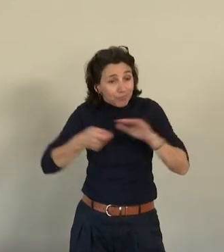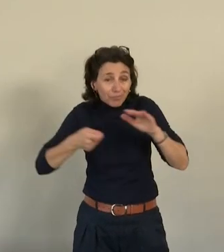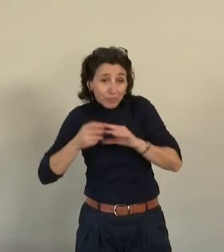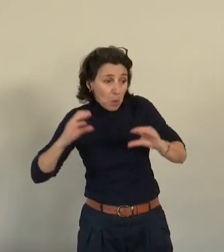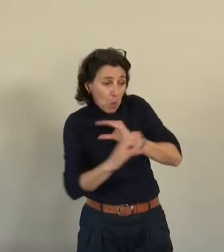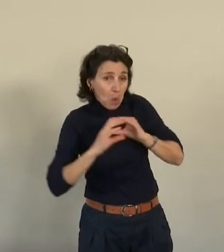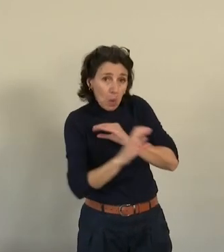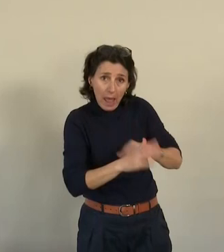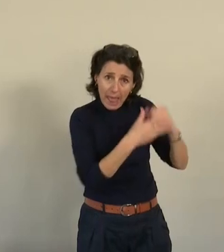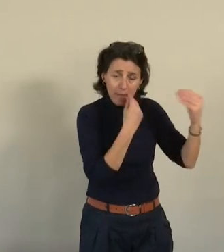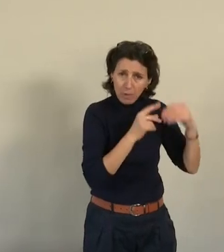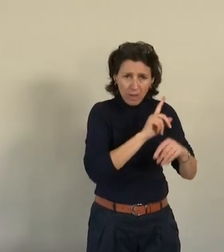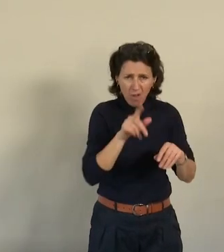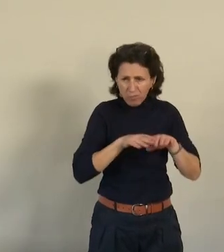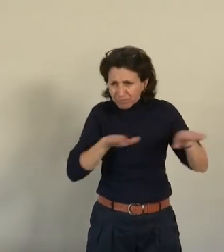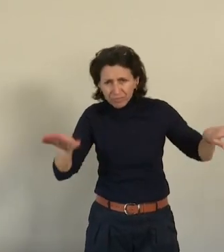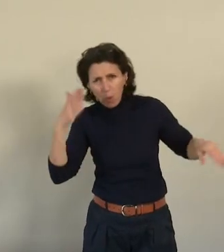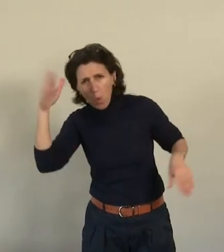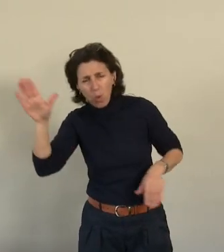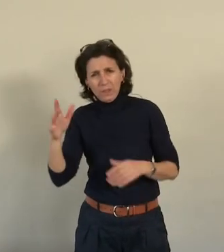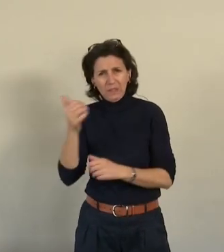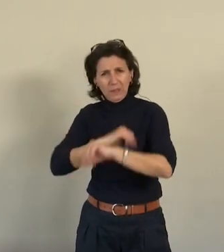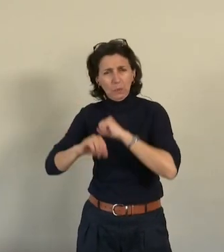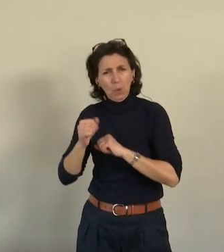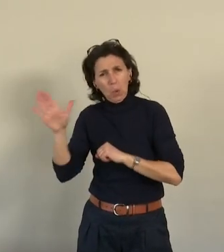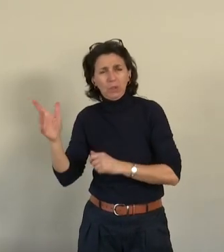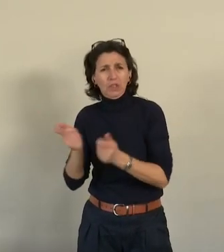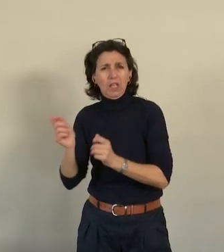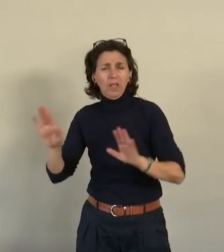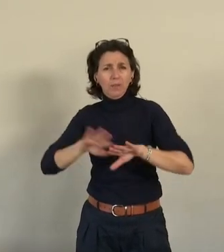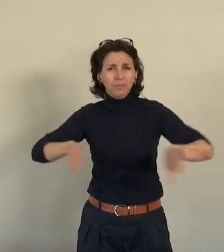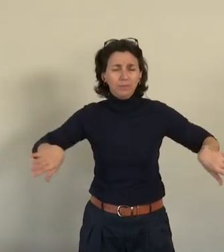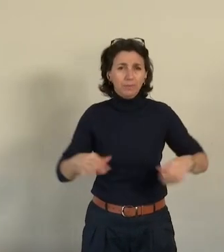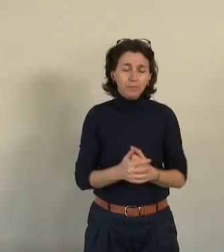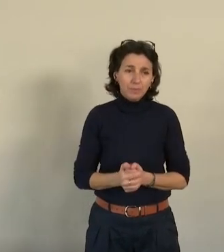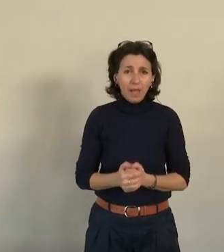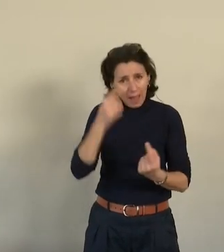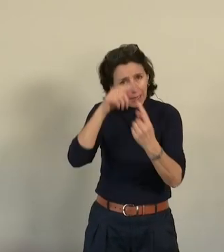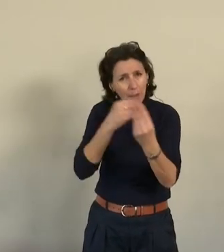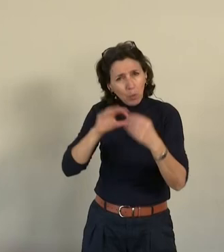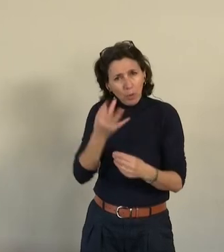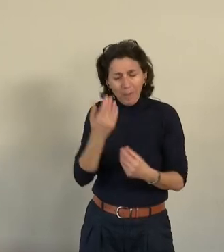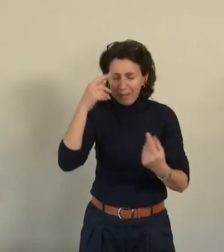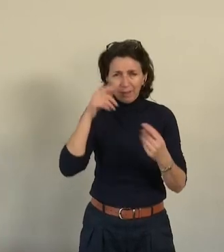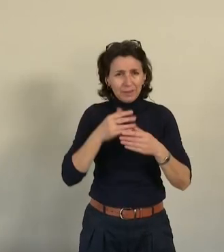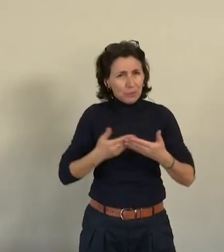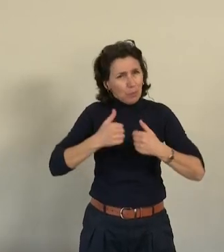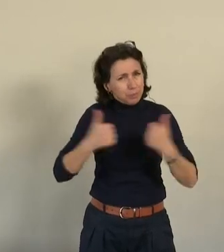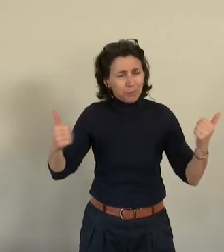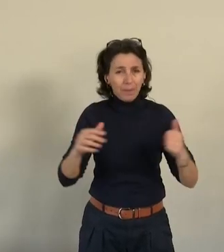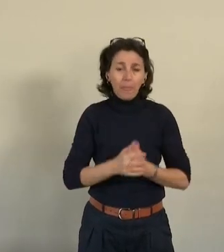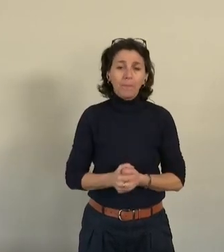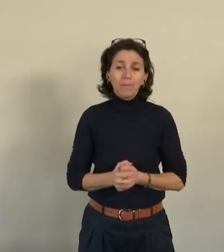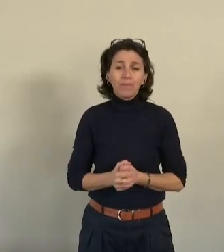font donc en fait on va pas sur les mêmes sur les même périmètre même si on parle d'alimentation on n'est pas sur le même périmètre euh je répondrai bien volontiers sur